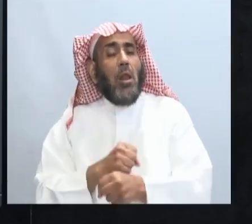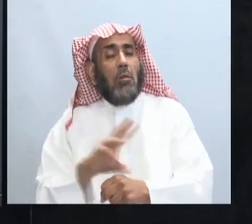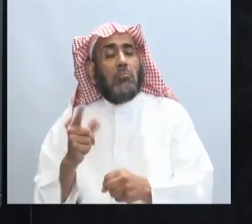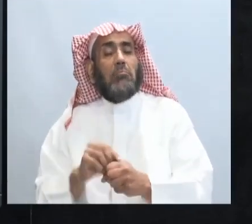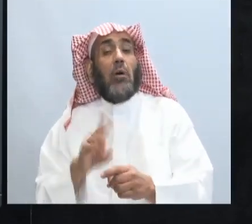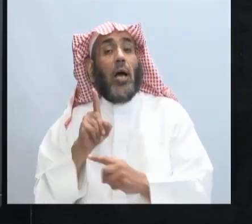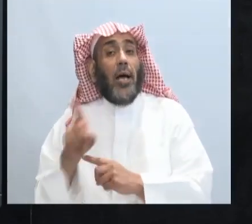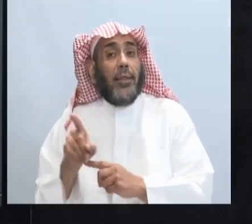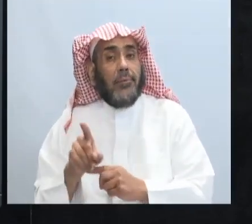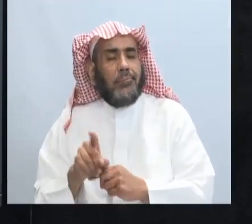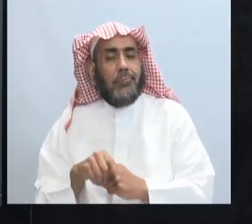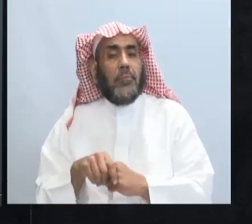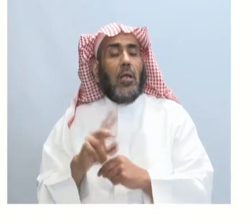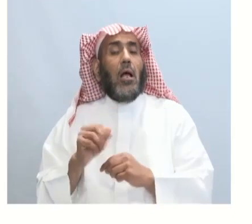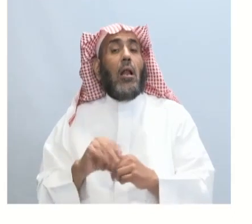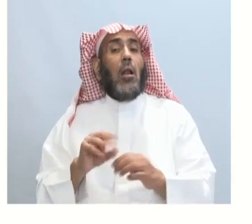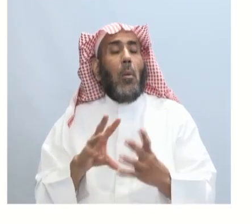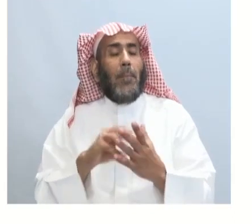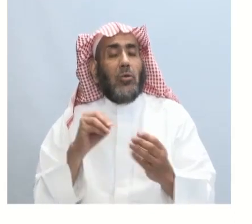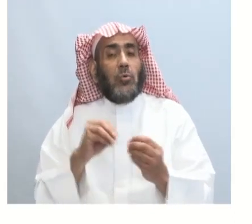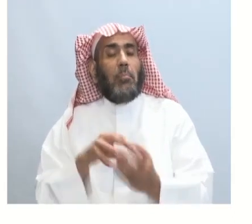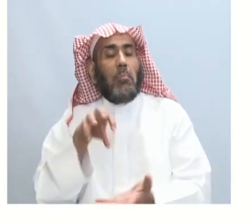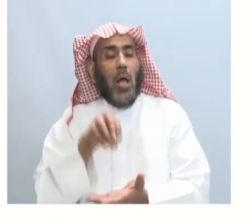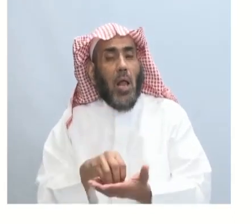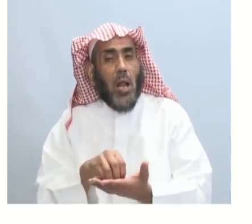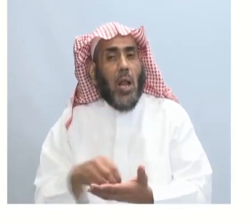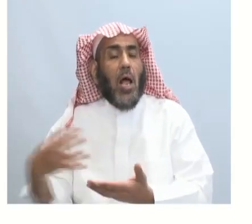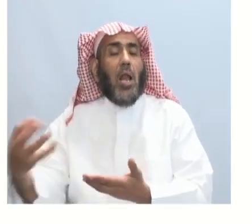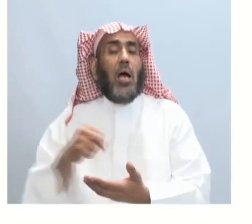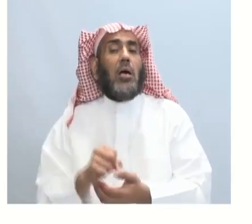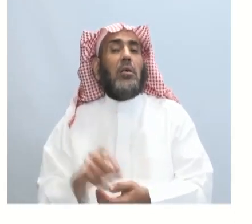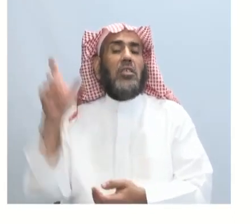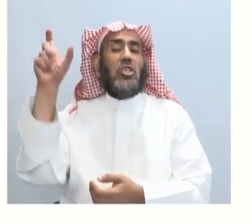فاذا هذا هذا هو المقصود محل الحق